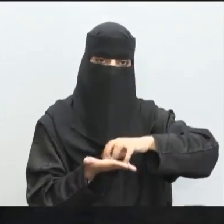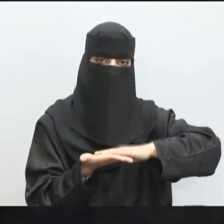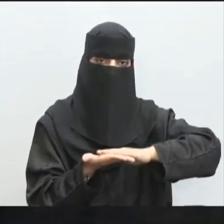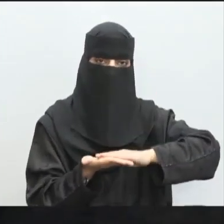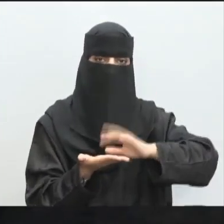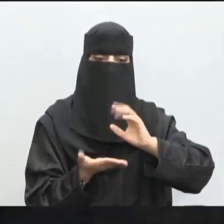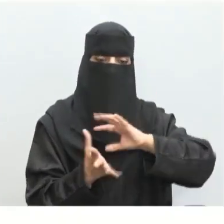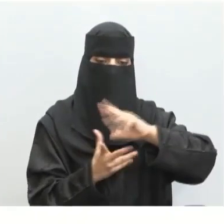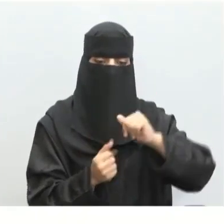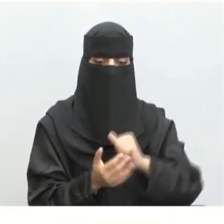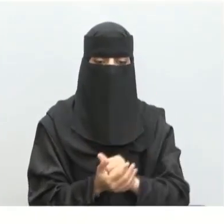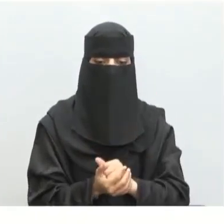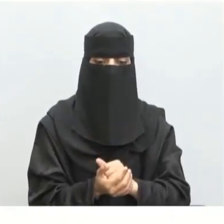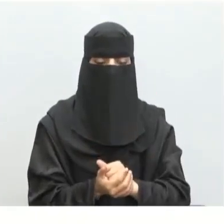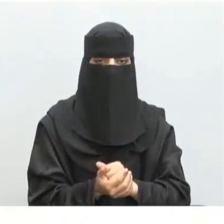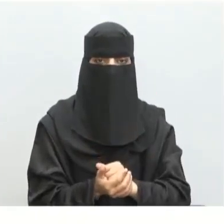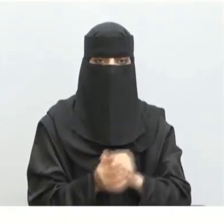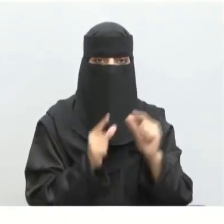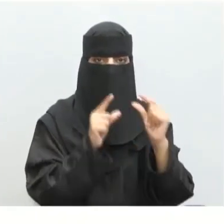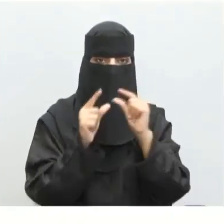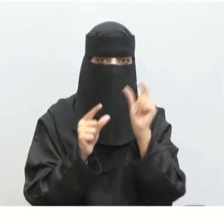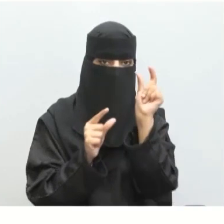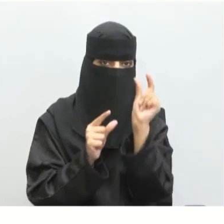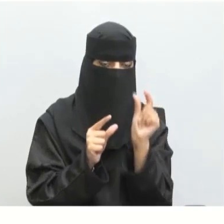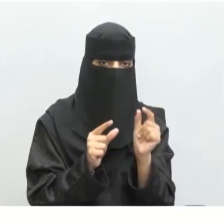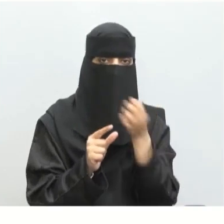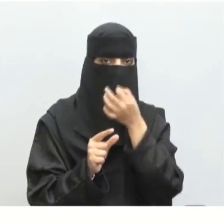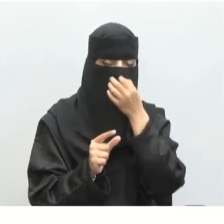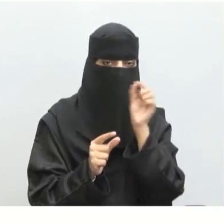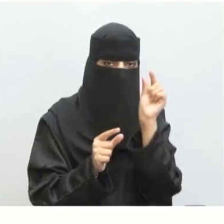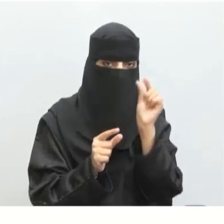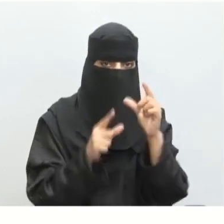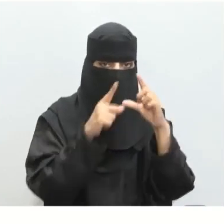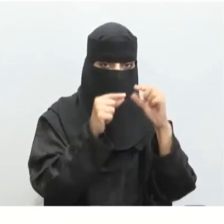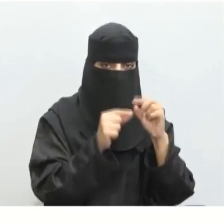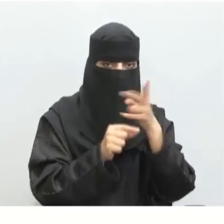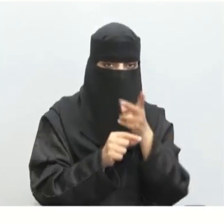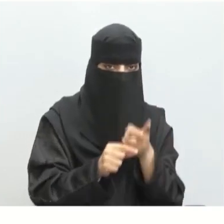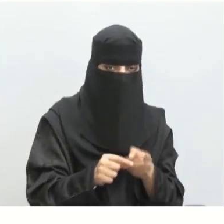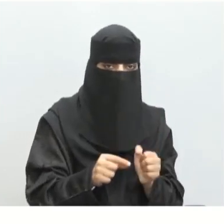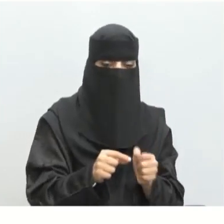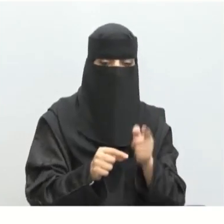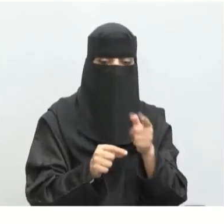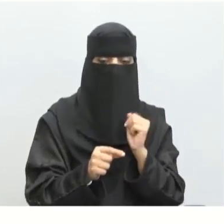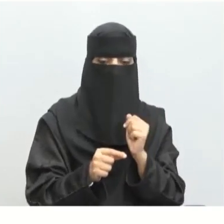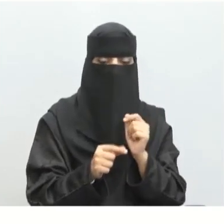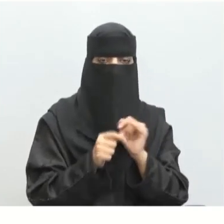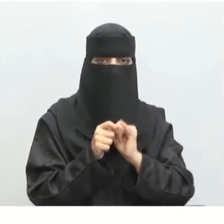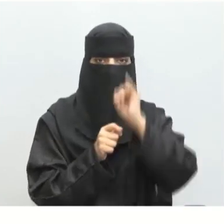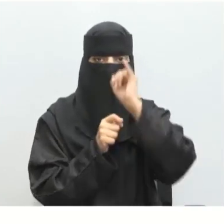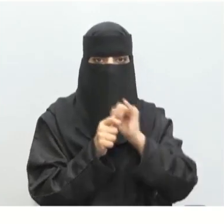الارض ايضا رائعين دليل الرموز والمصطلحات مقياس